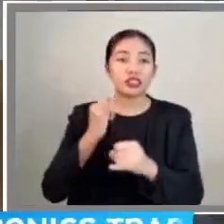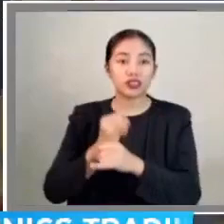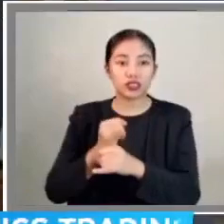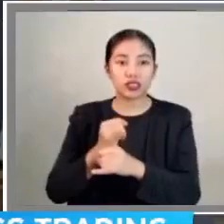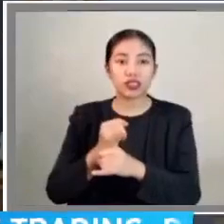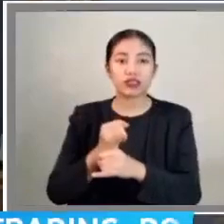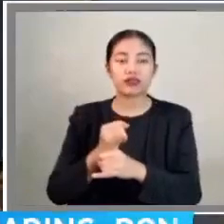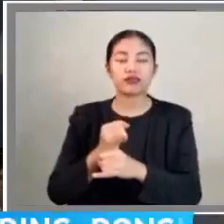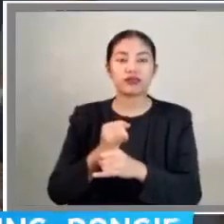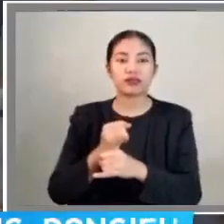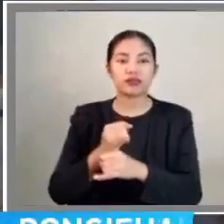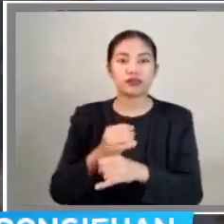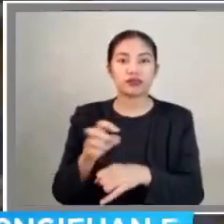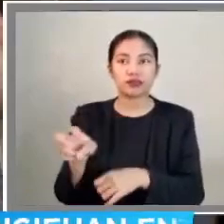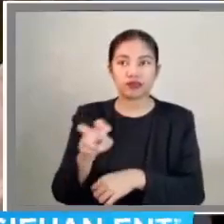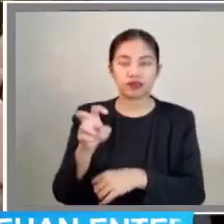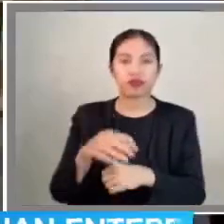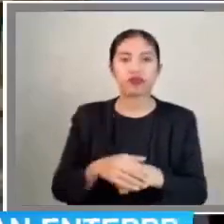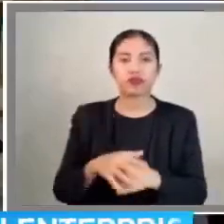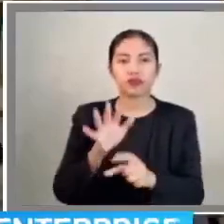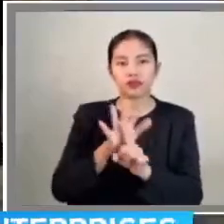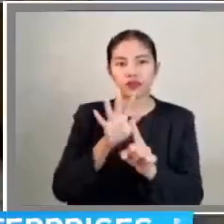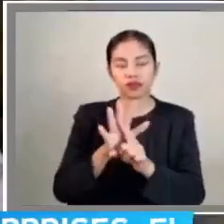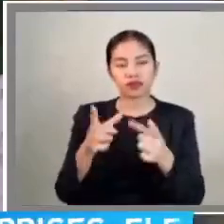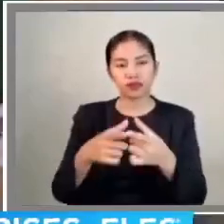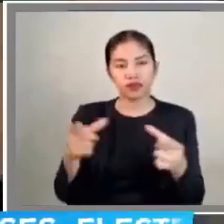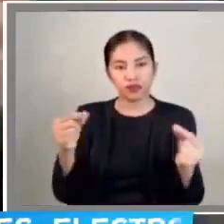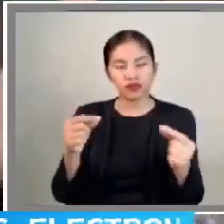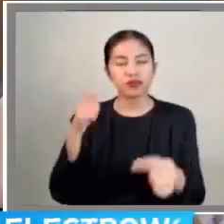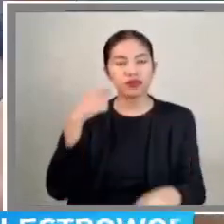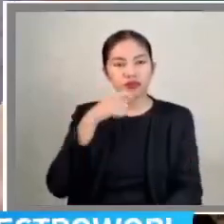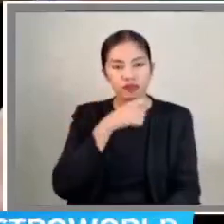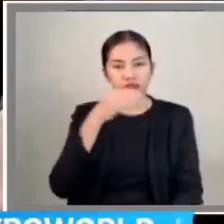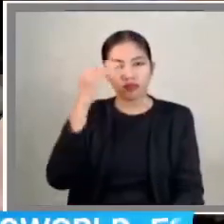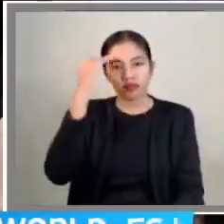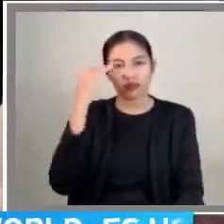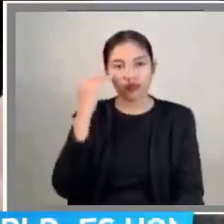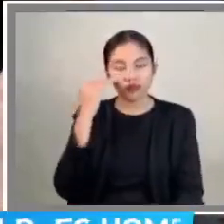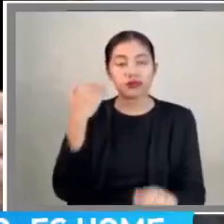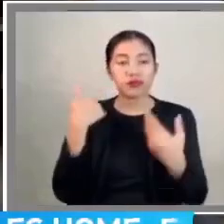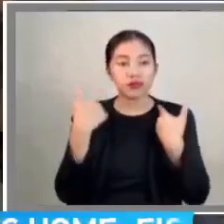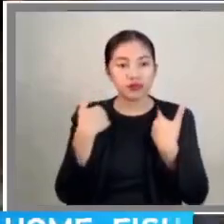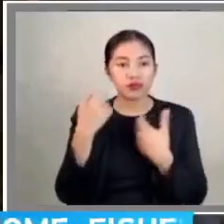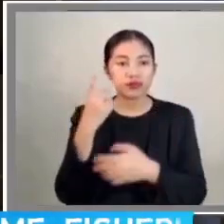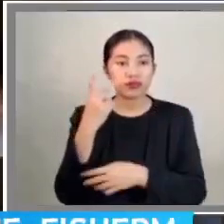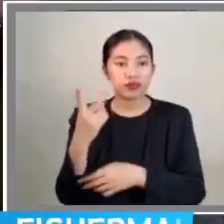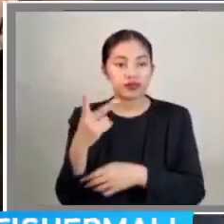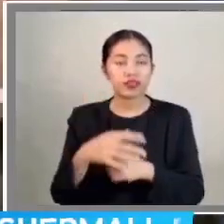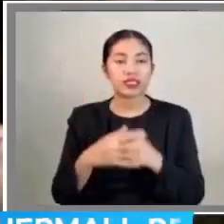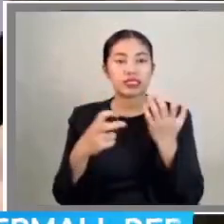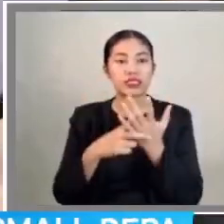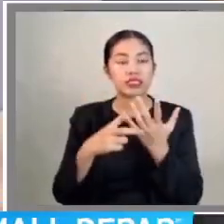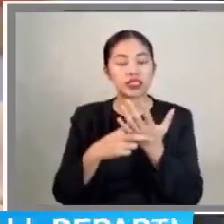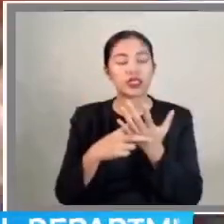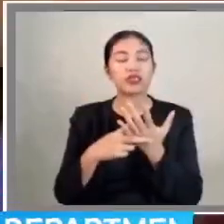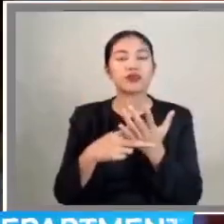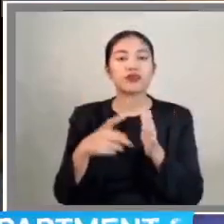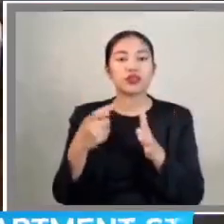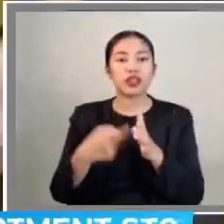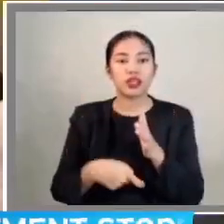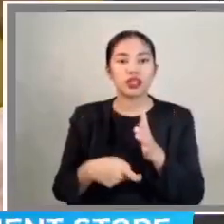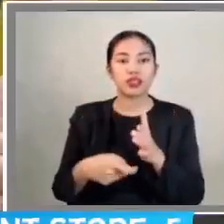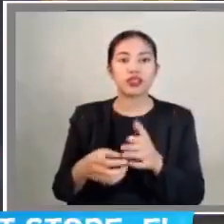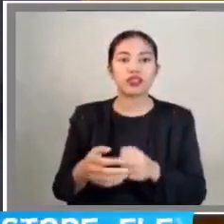yung Japan, Taiwan, Korea, may mga nakita tayong mga ticket prices, no, na papuntang Los Angeles sa Amerika